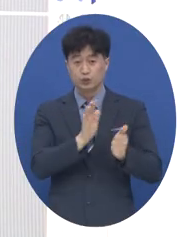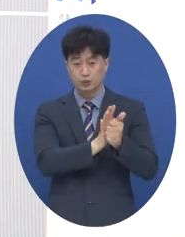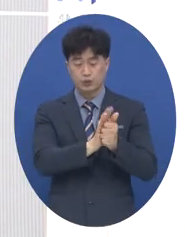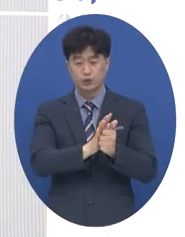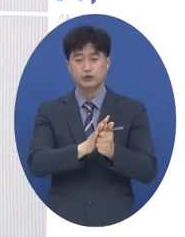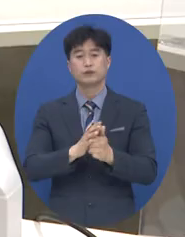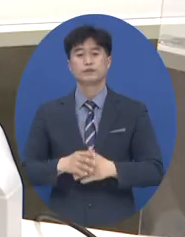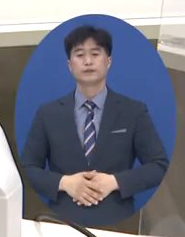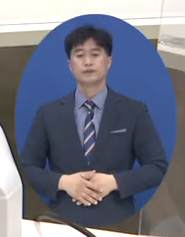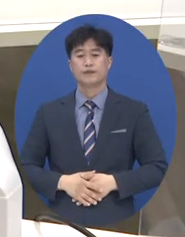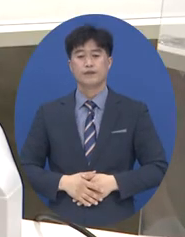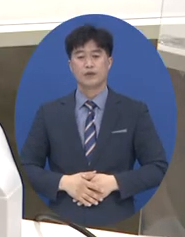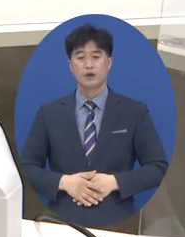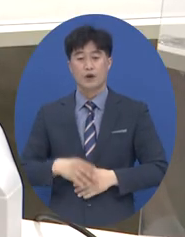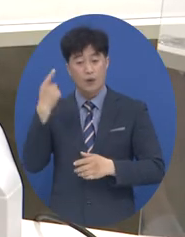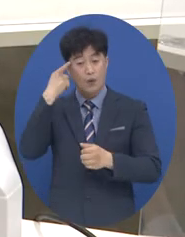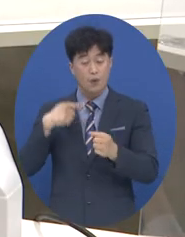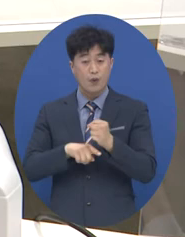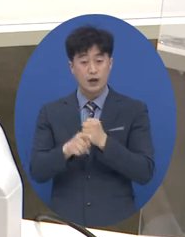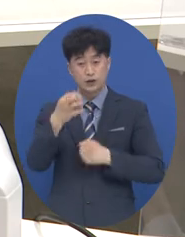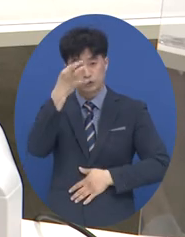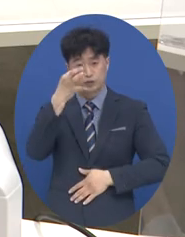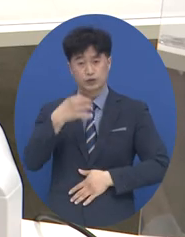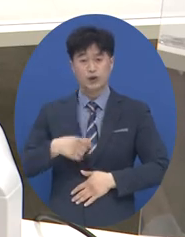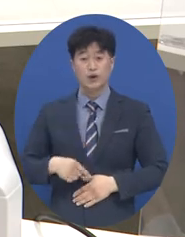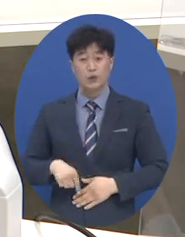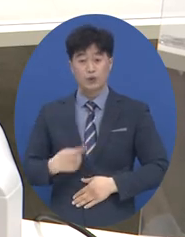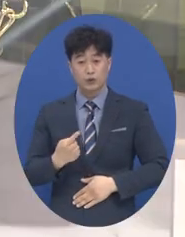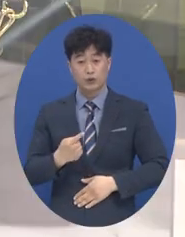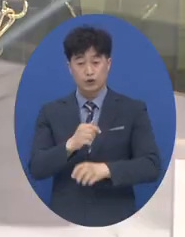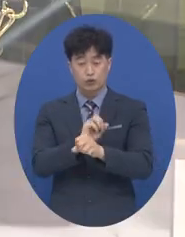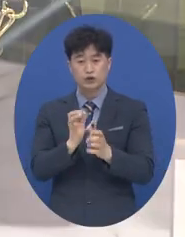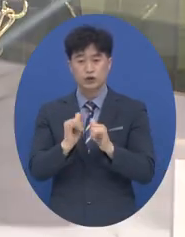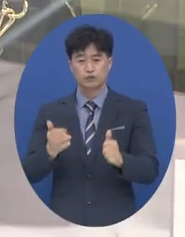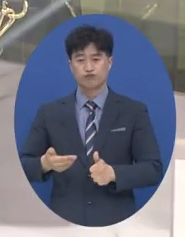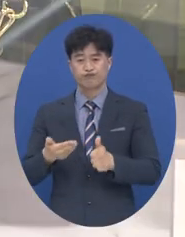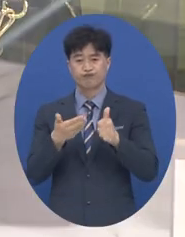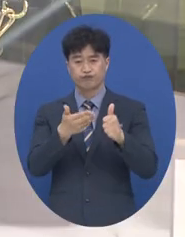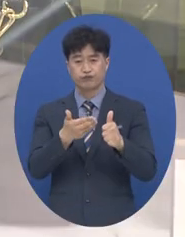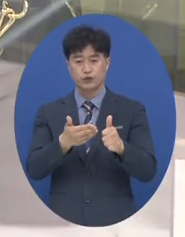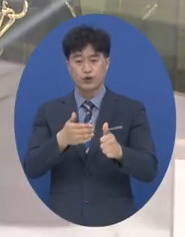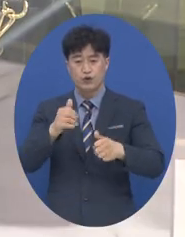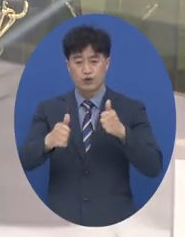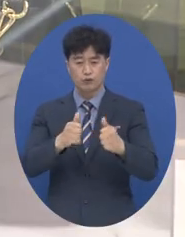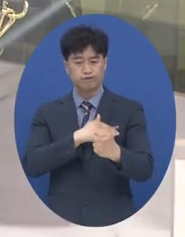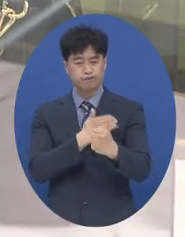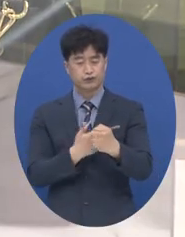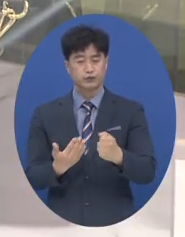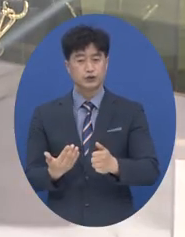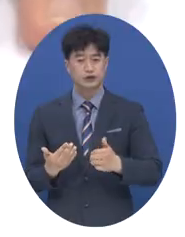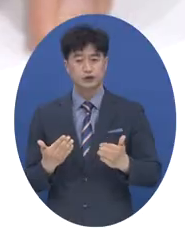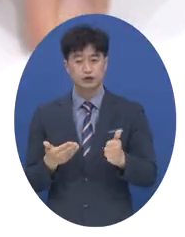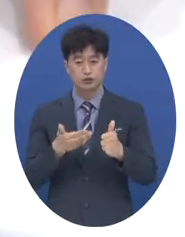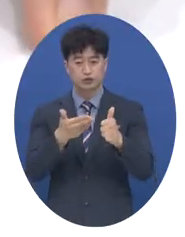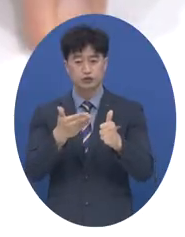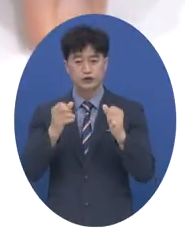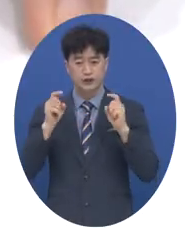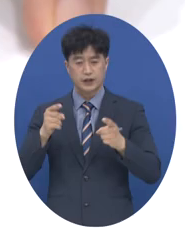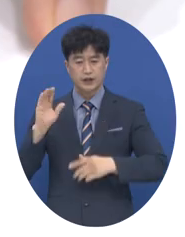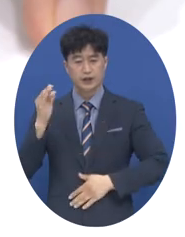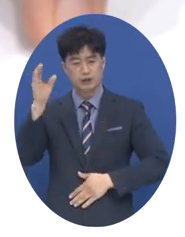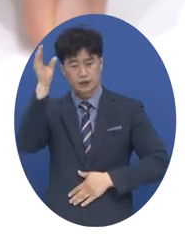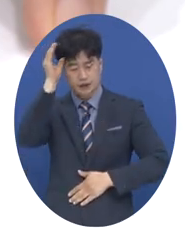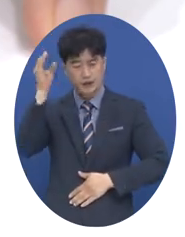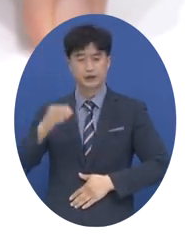지원하는 구조. 때문에 우리 과학기술의 독자적 연구 인력을 양성해 경쟁력을 키울 수 있는 계기도 될